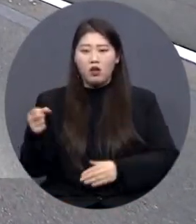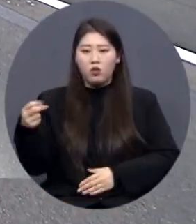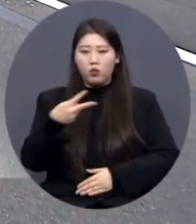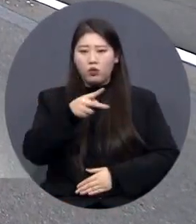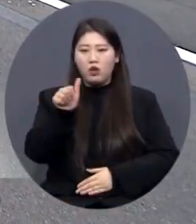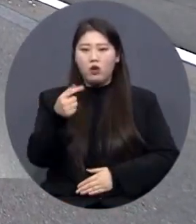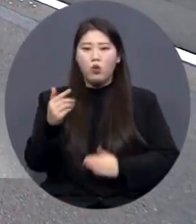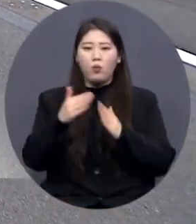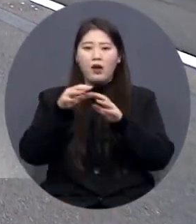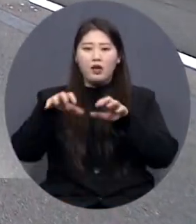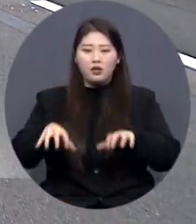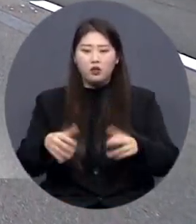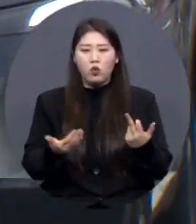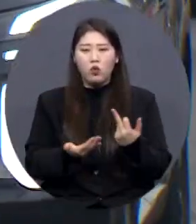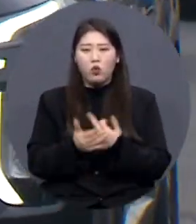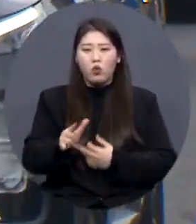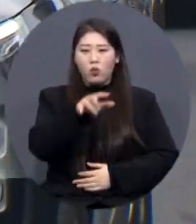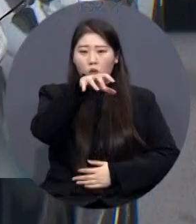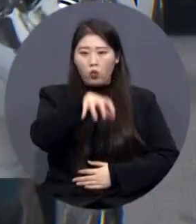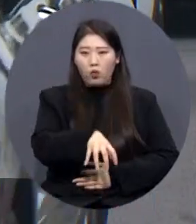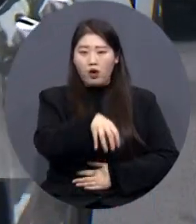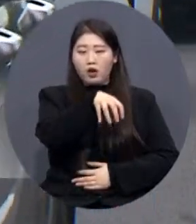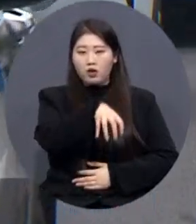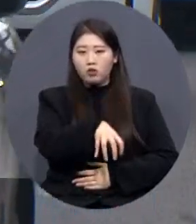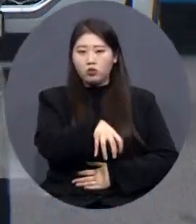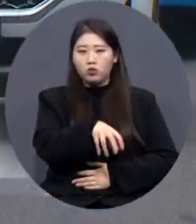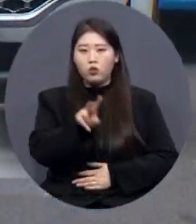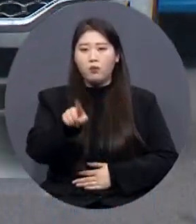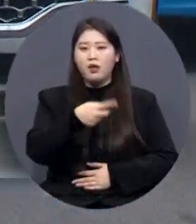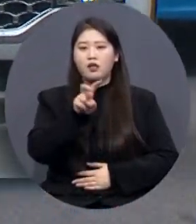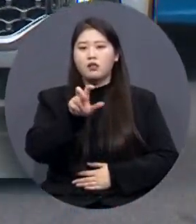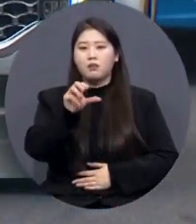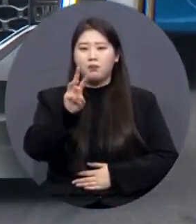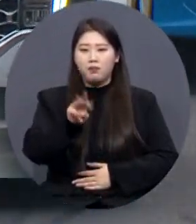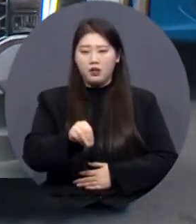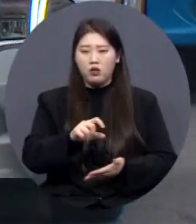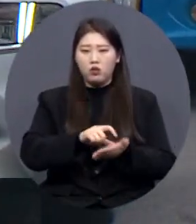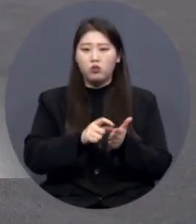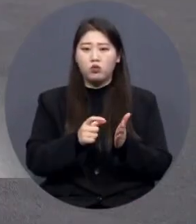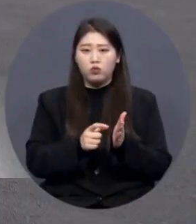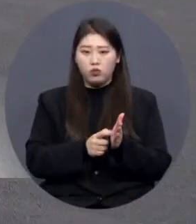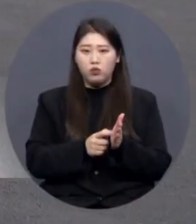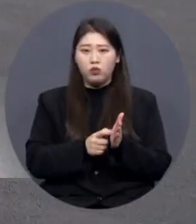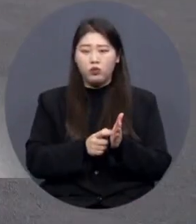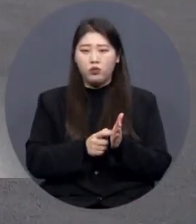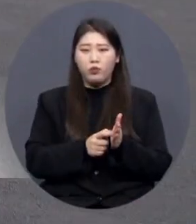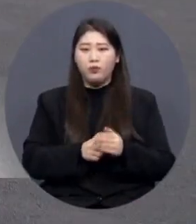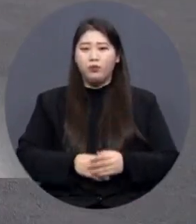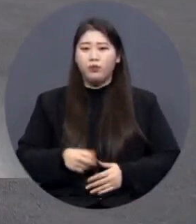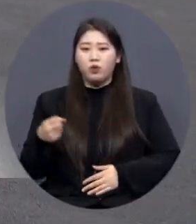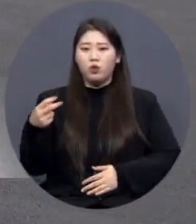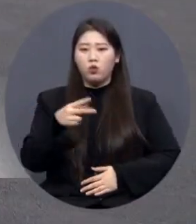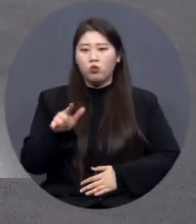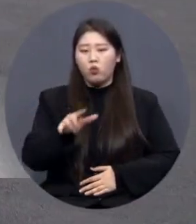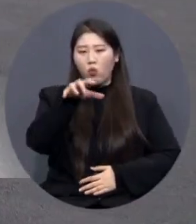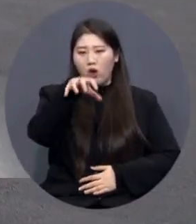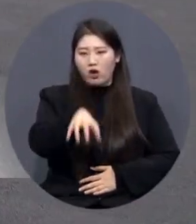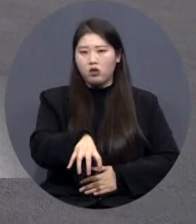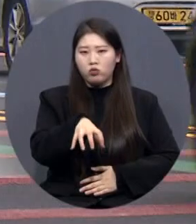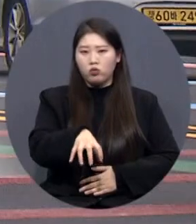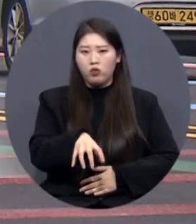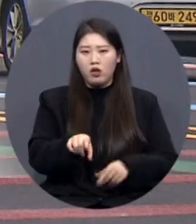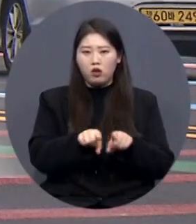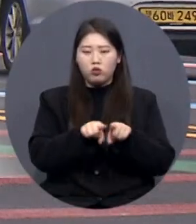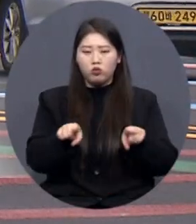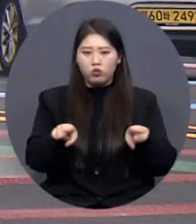다우마을에서 공항 입구까지 150m 두 개 차로 가운데 2차로가 대상입니다. 특히 공항 입구 우선차로와 일반